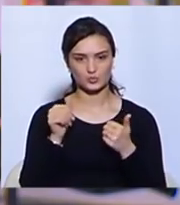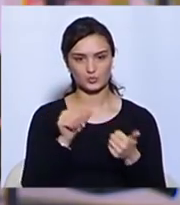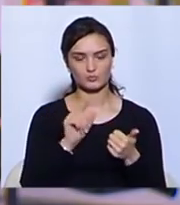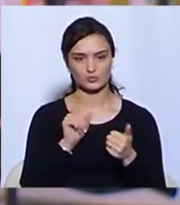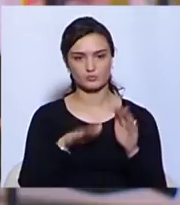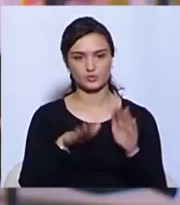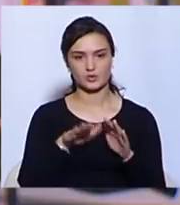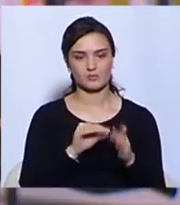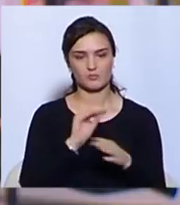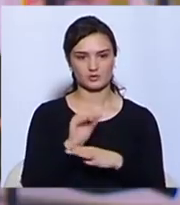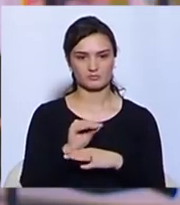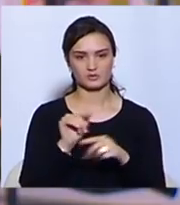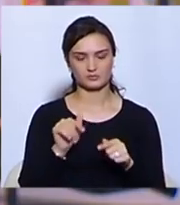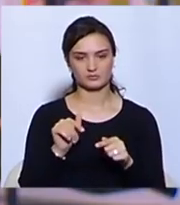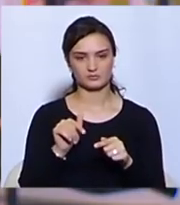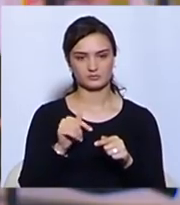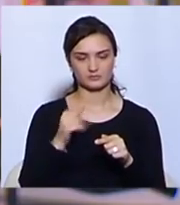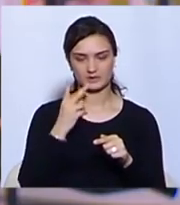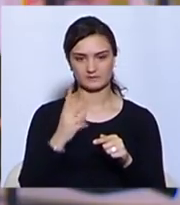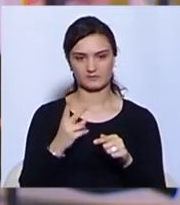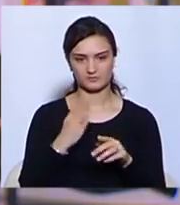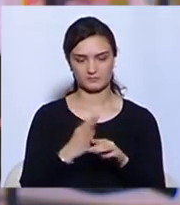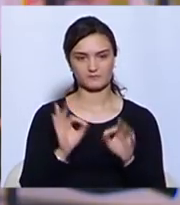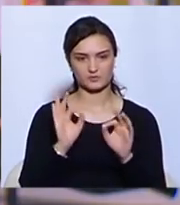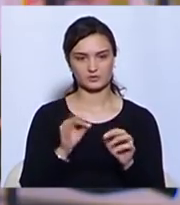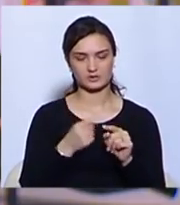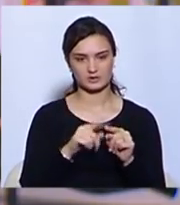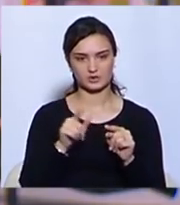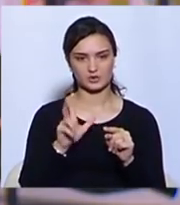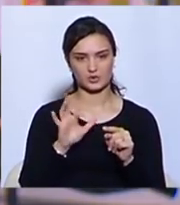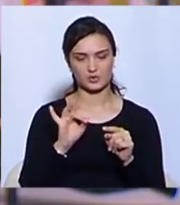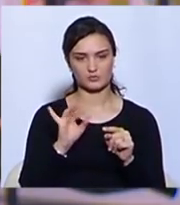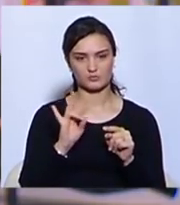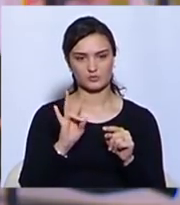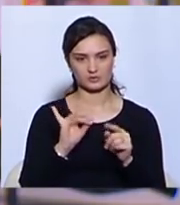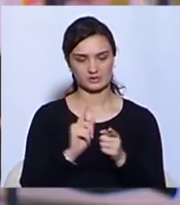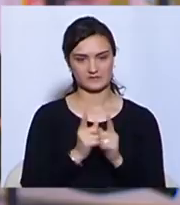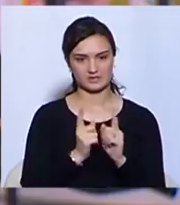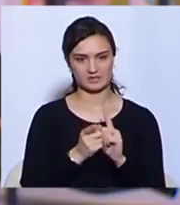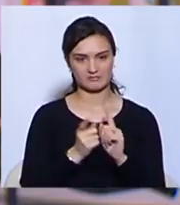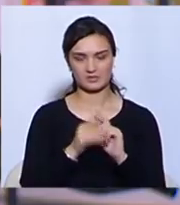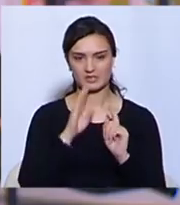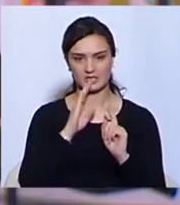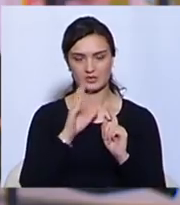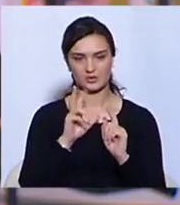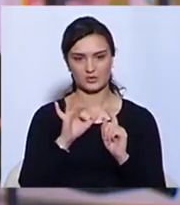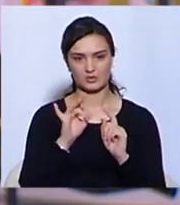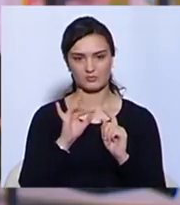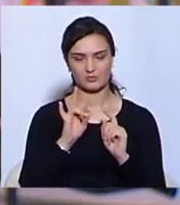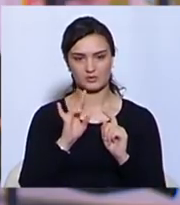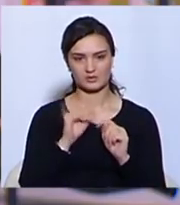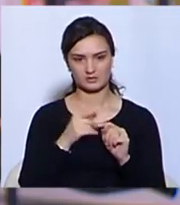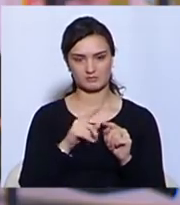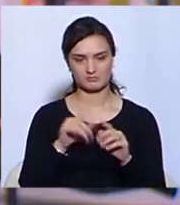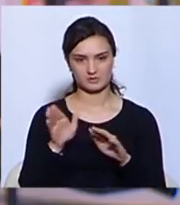წონამ მოიმატოს. მხედველობაში მაქვს სწორედ ის ჰორმონული ცვლილებები, როდესაც ქალური ჰორმონები